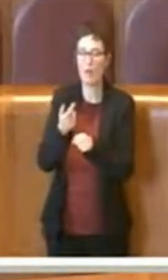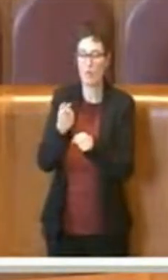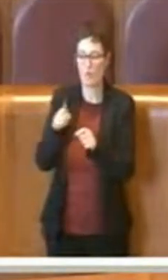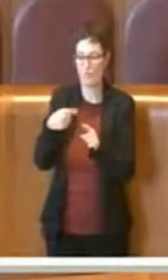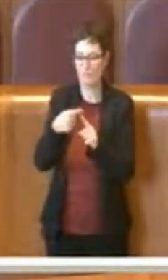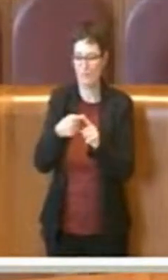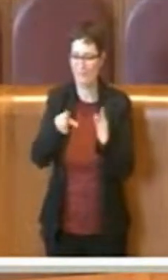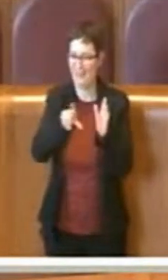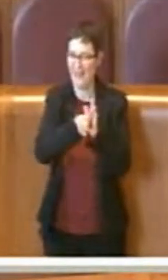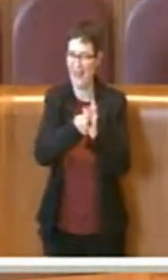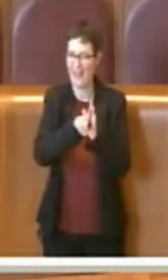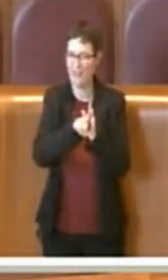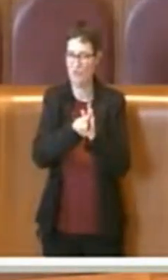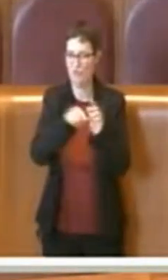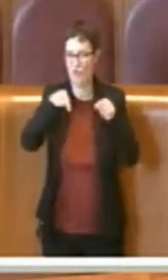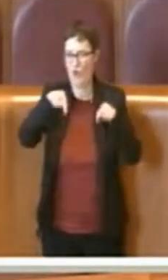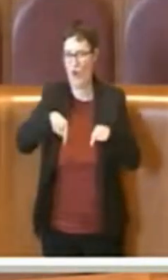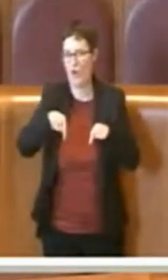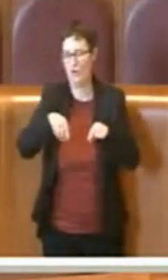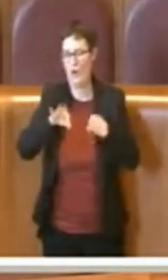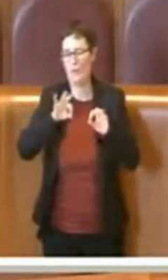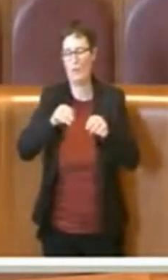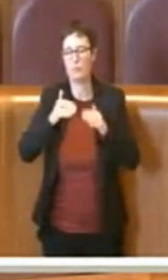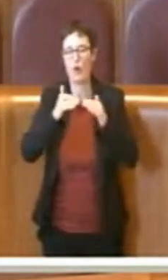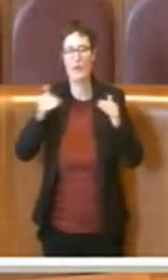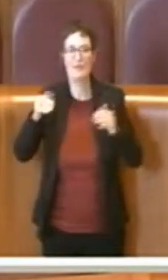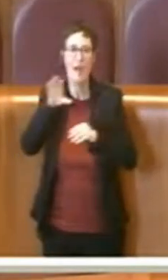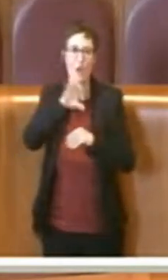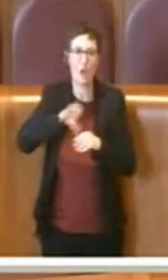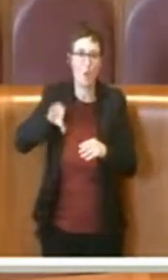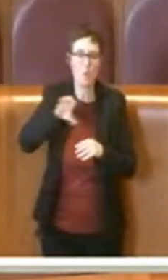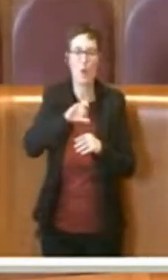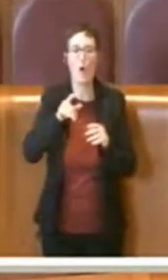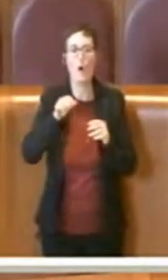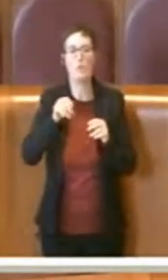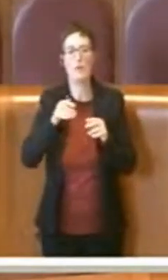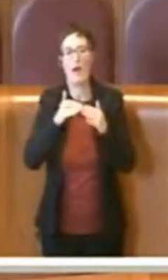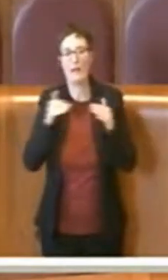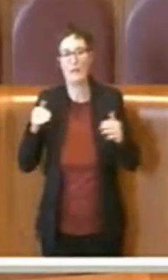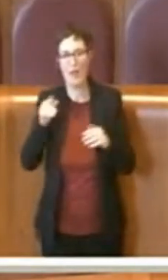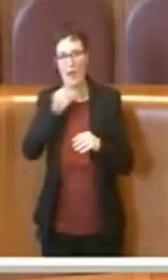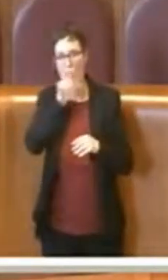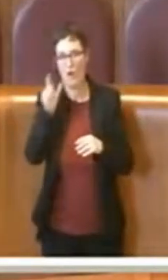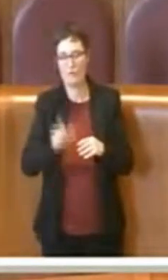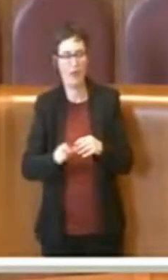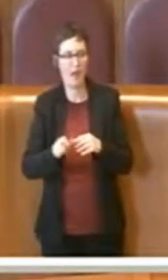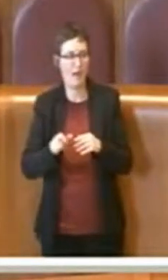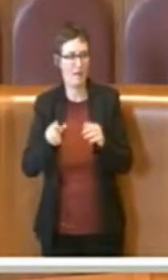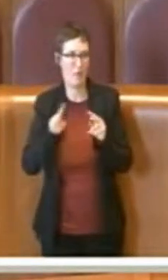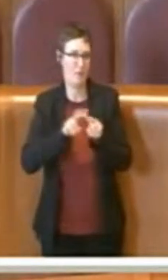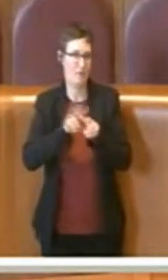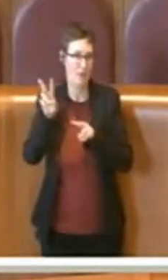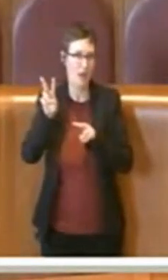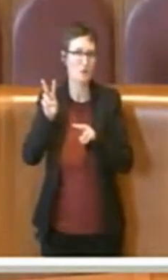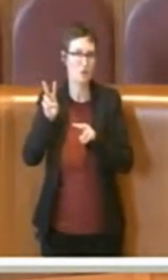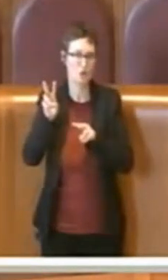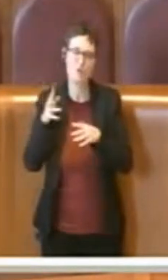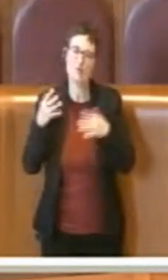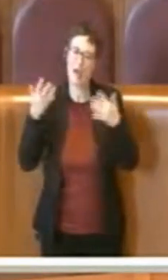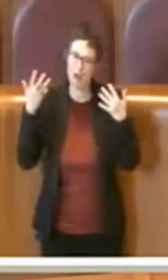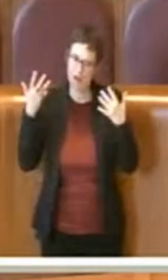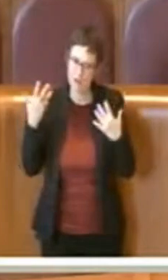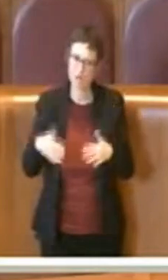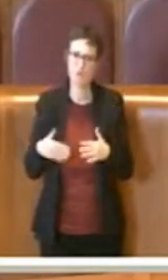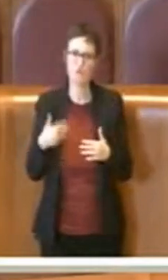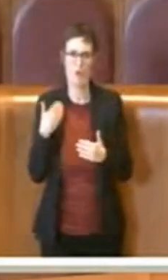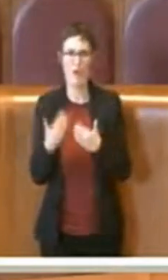livello sovranazionale e a livello nazionale, o comunque di linee guida, di soft law, stanno comunque portando avanti e stanno